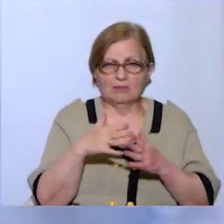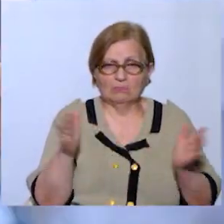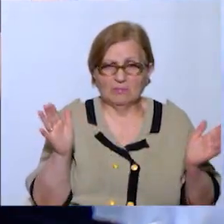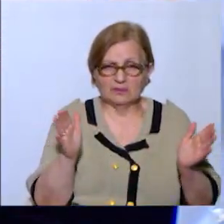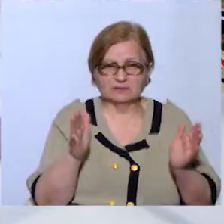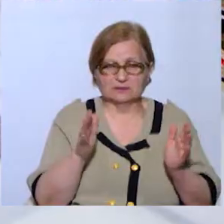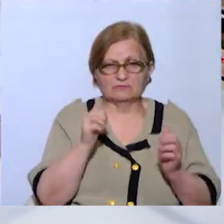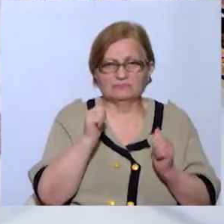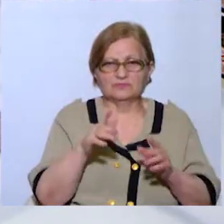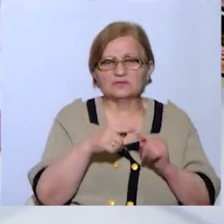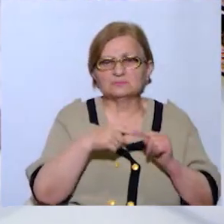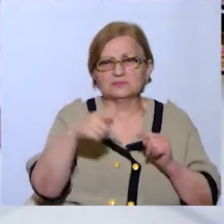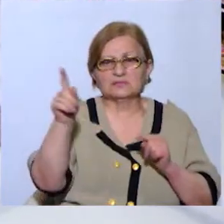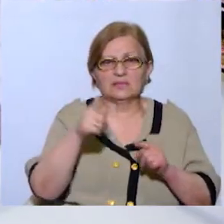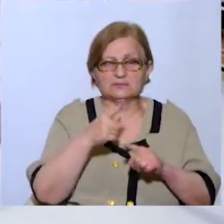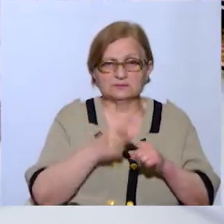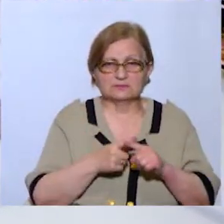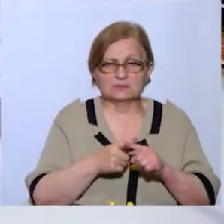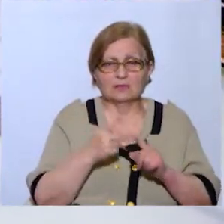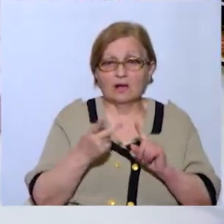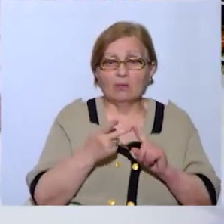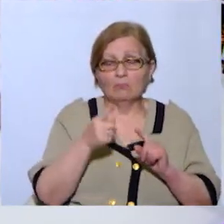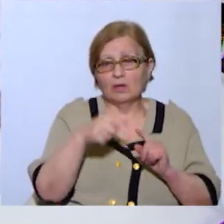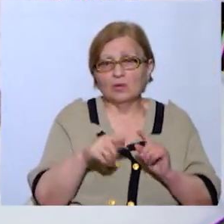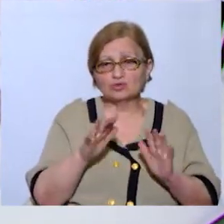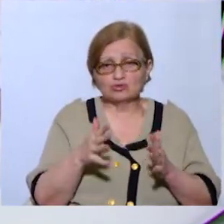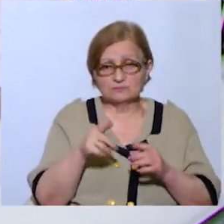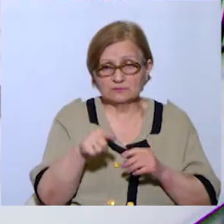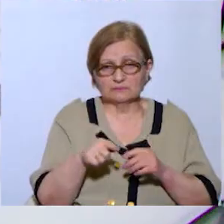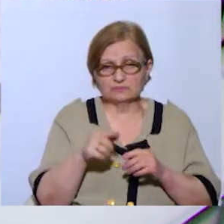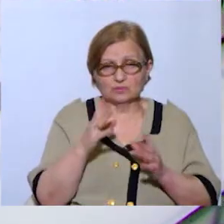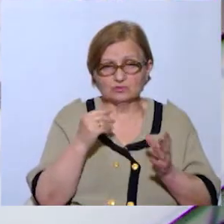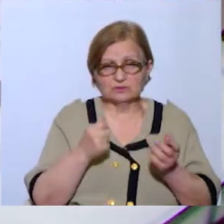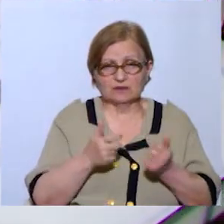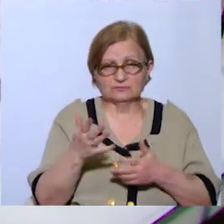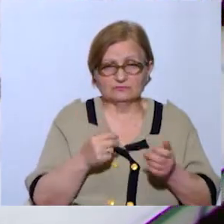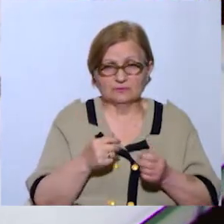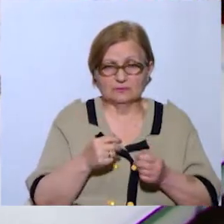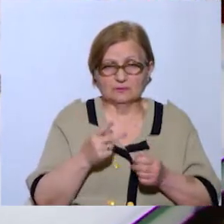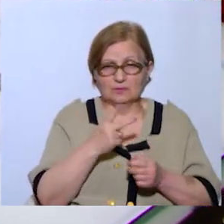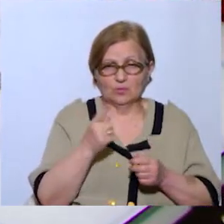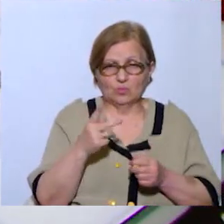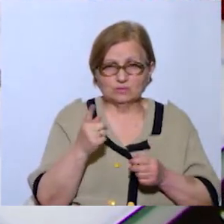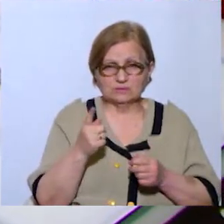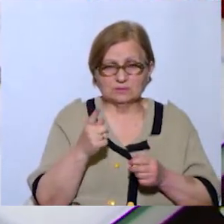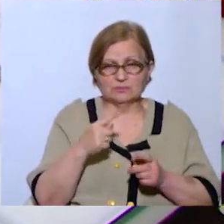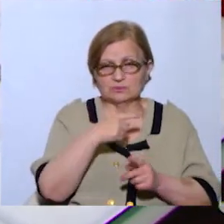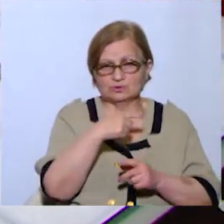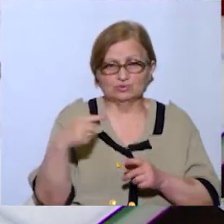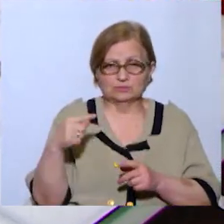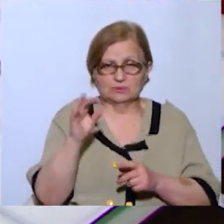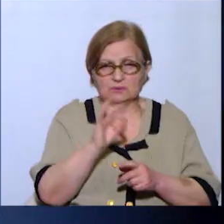ვიდრე მთლიანი მანძილის ნახევარი მეორე შემთხვევაში პირიქით დრო დავთვალოთ 21